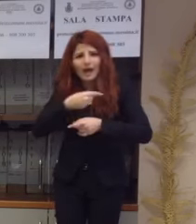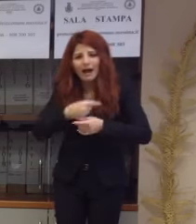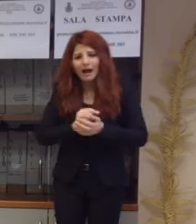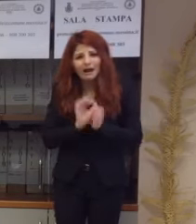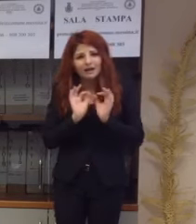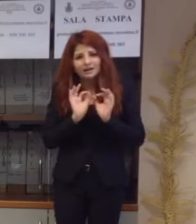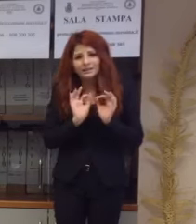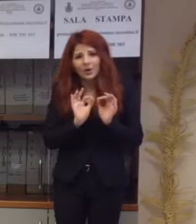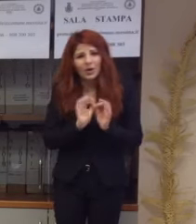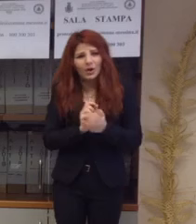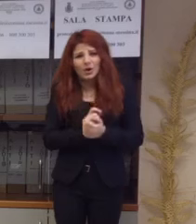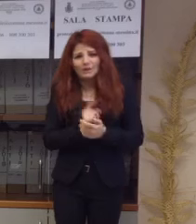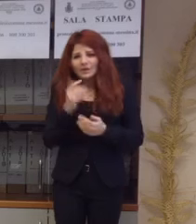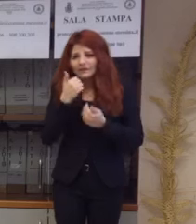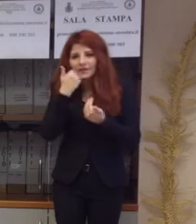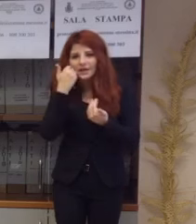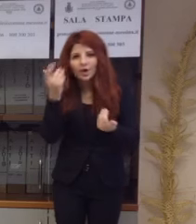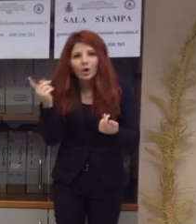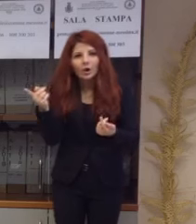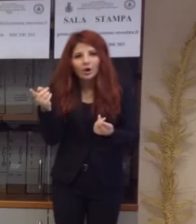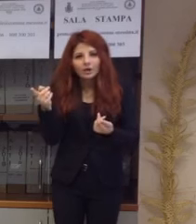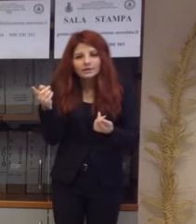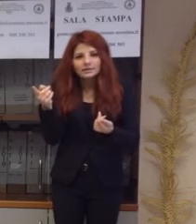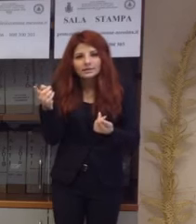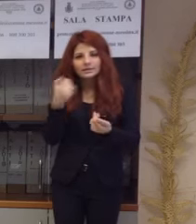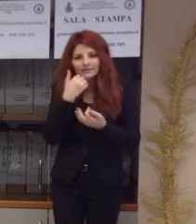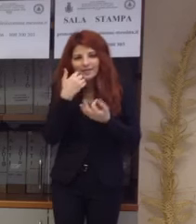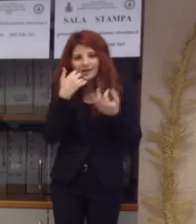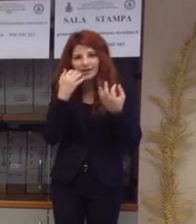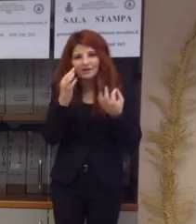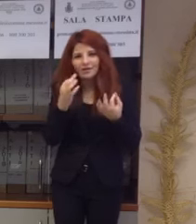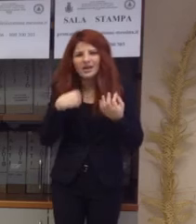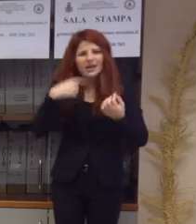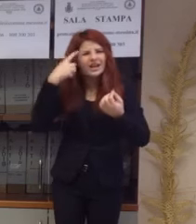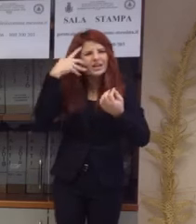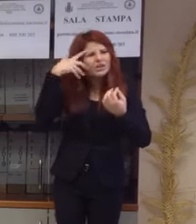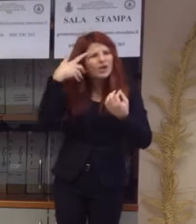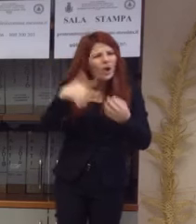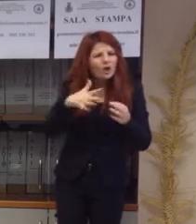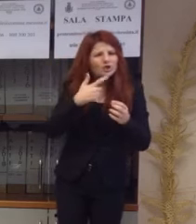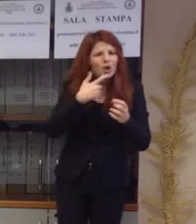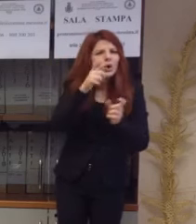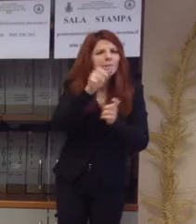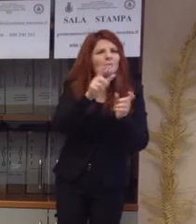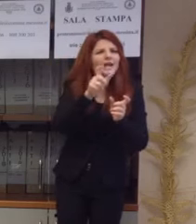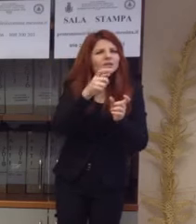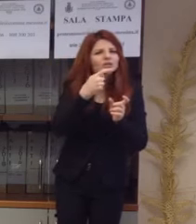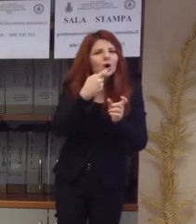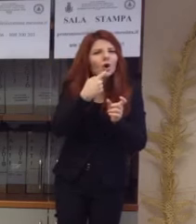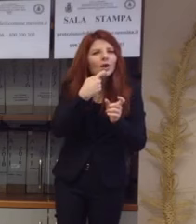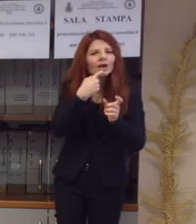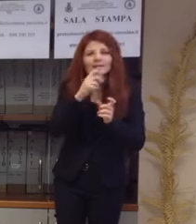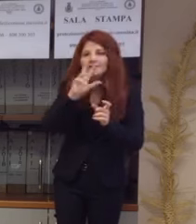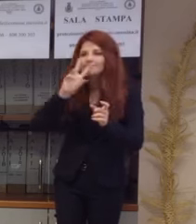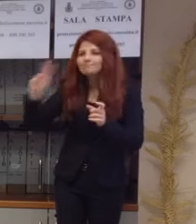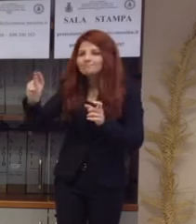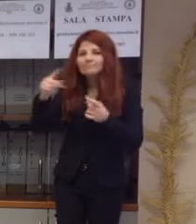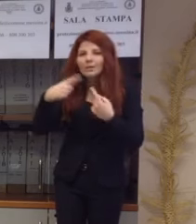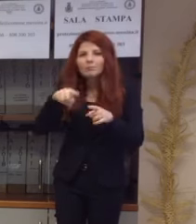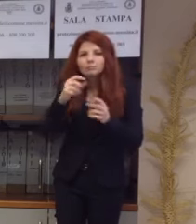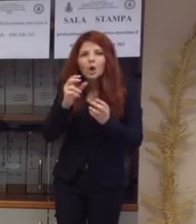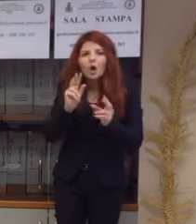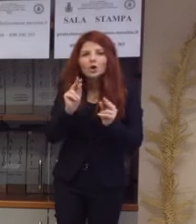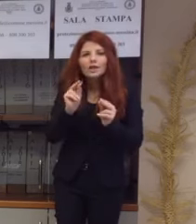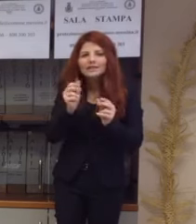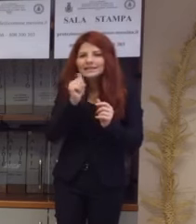avete veramente gli attributi dovete dire, io lo so già chi vi ha dato la falsa notizia, peggio per voi, partita da Messina, da un